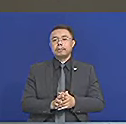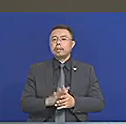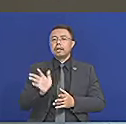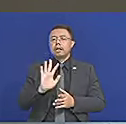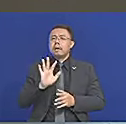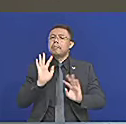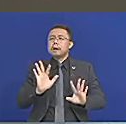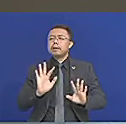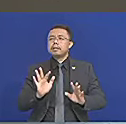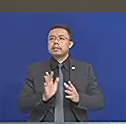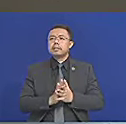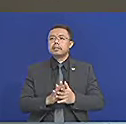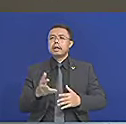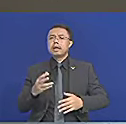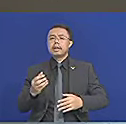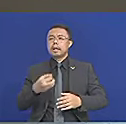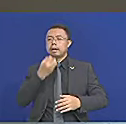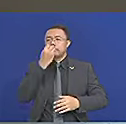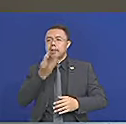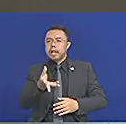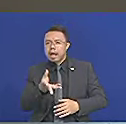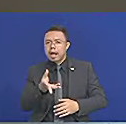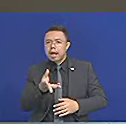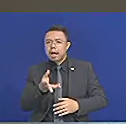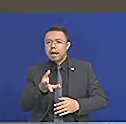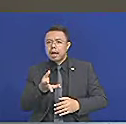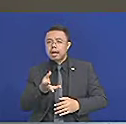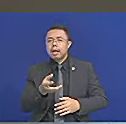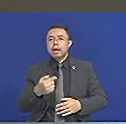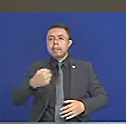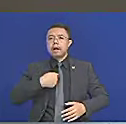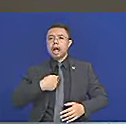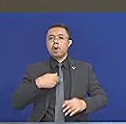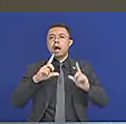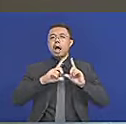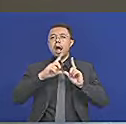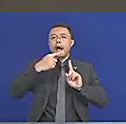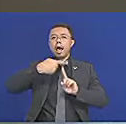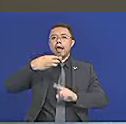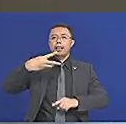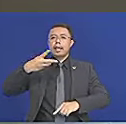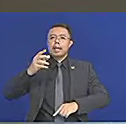tidak sedikit yang terang-terangan menyatakan dirinya ateis.